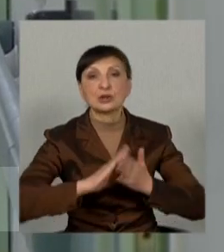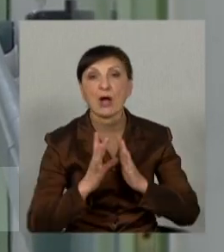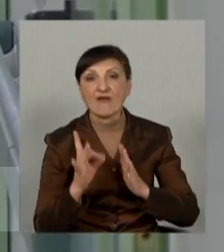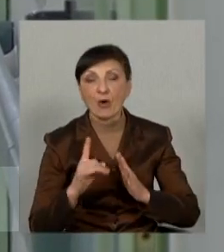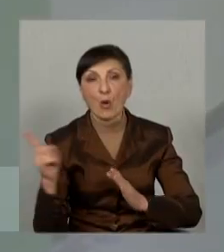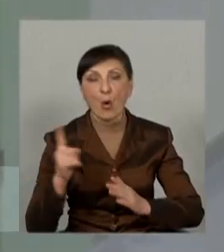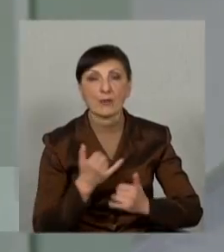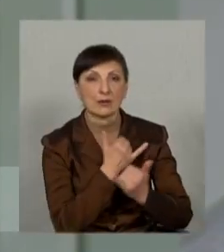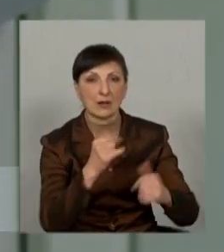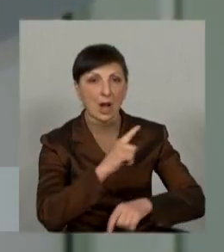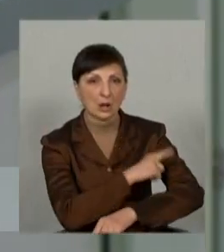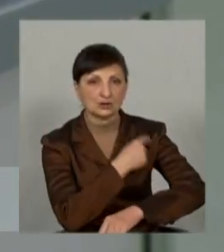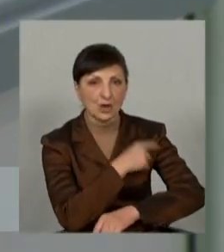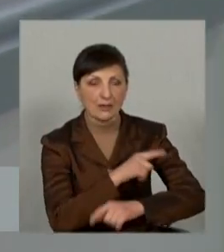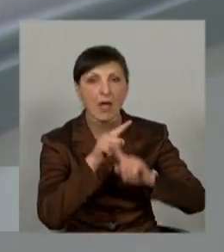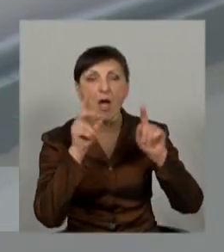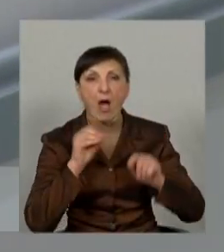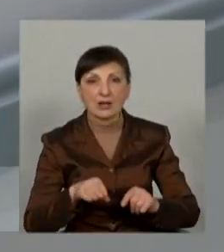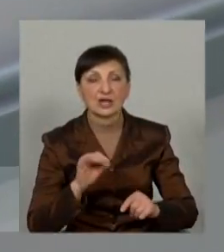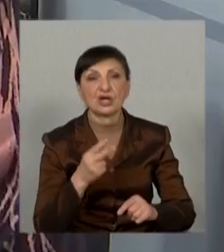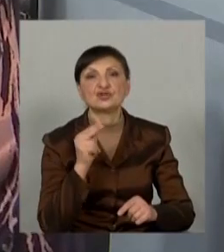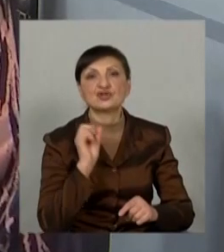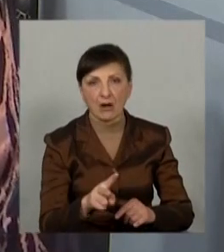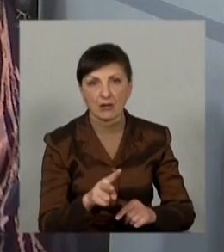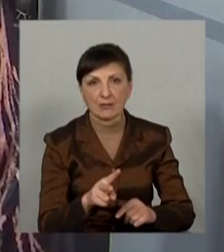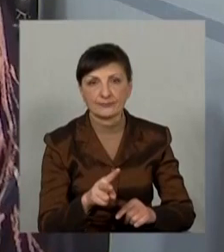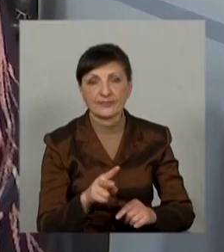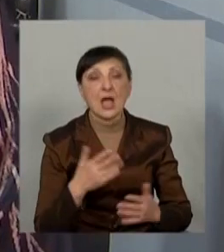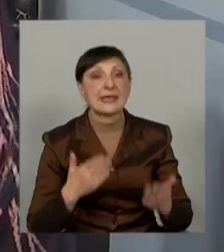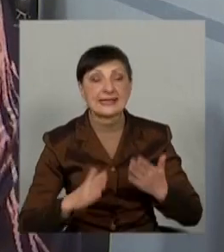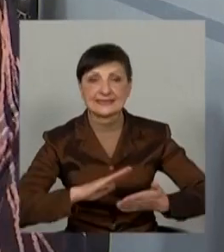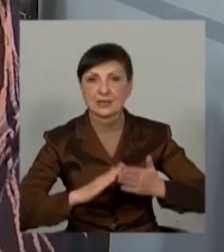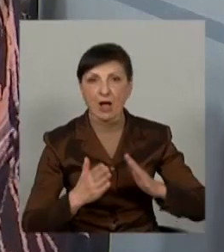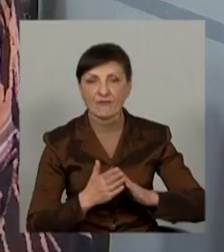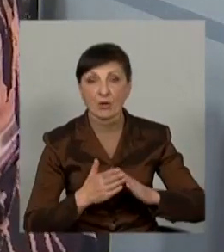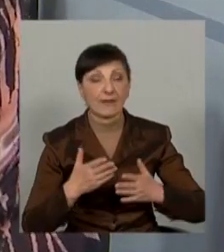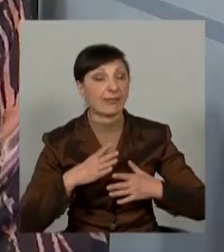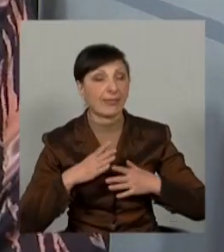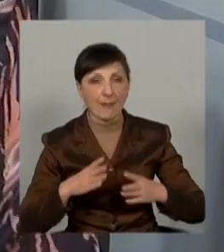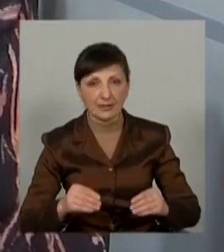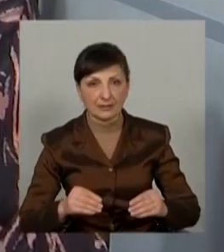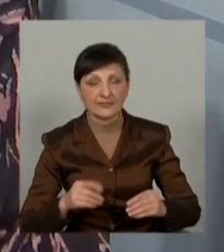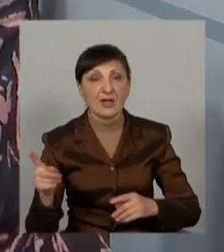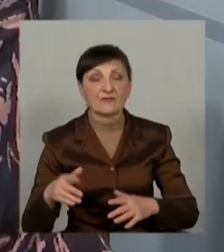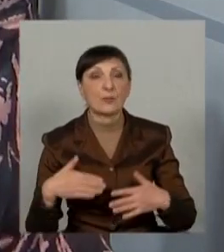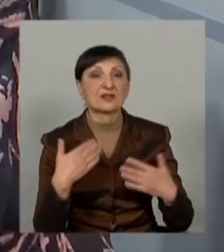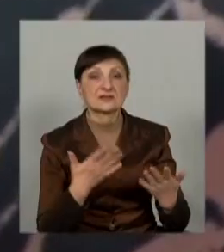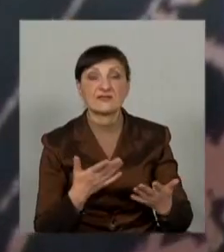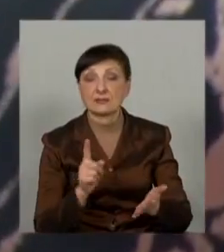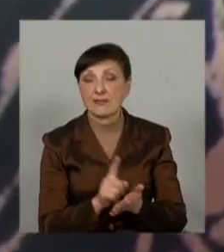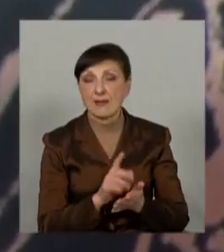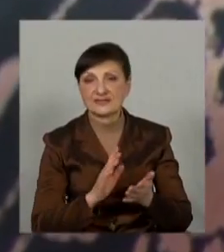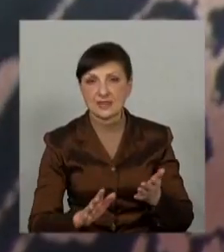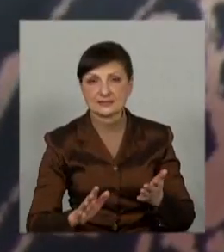оказании медуслуг, акт выполненных работ и чек об оплате. Если договор не заключен, его предоставлять не